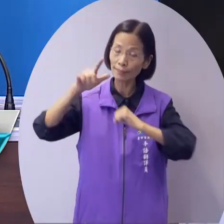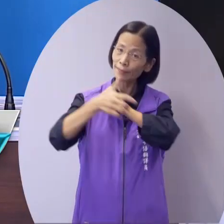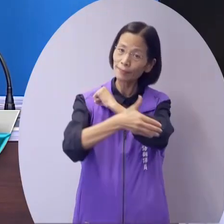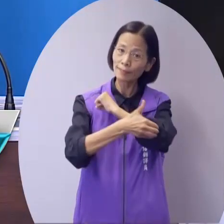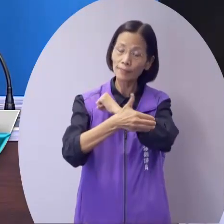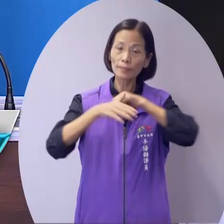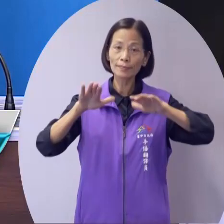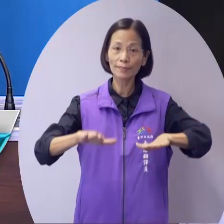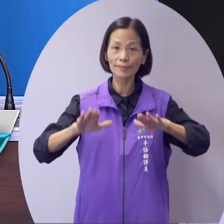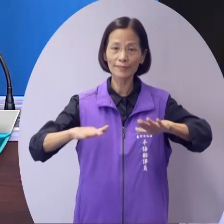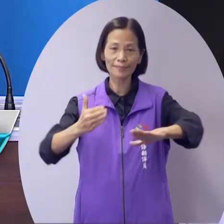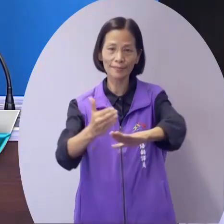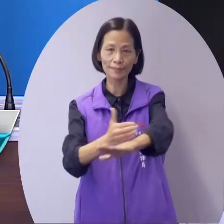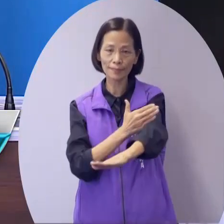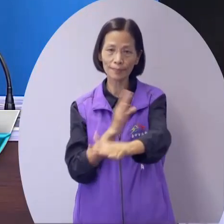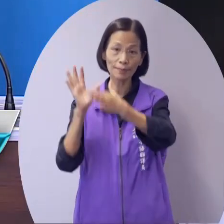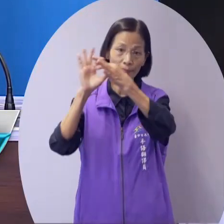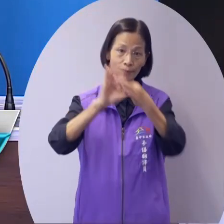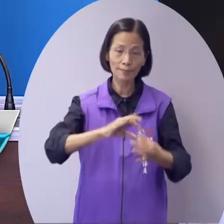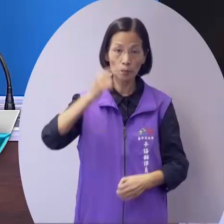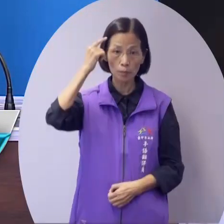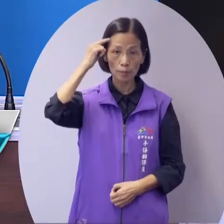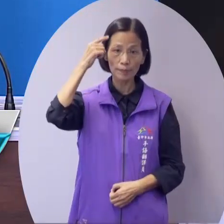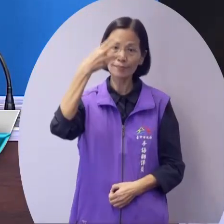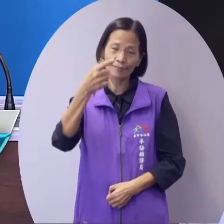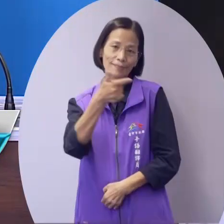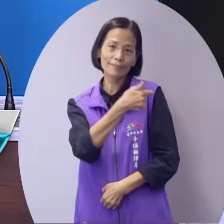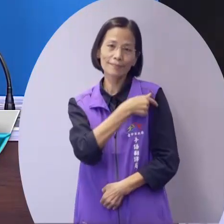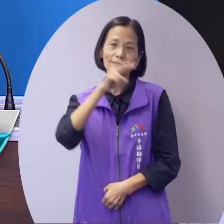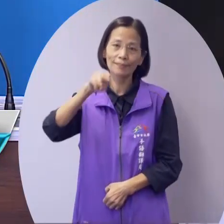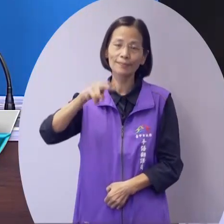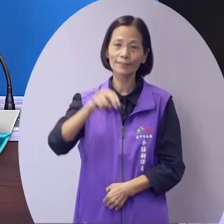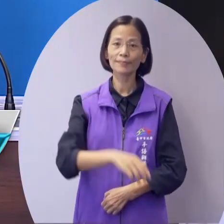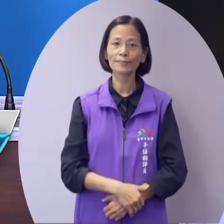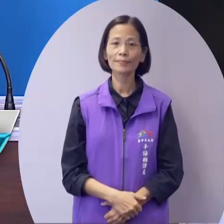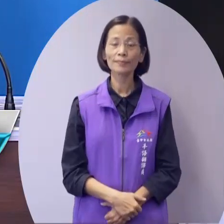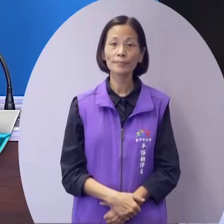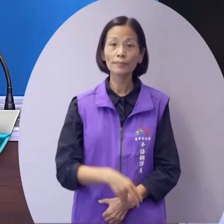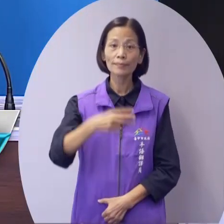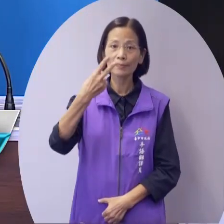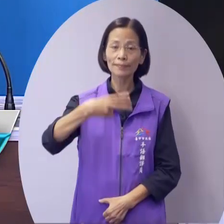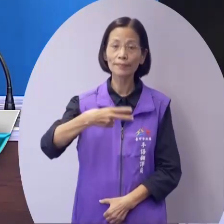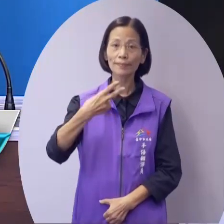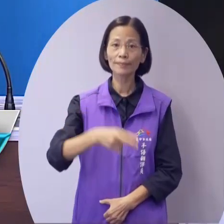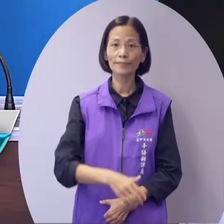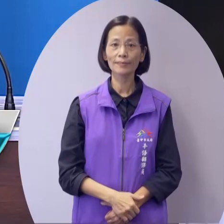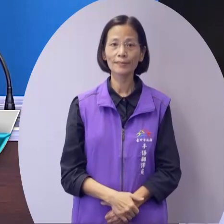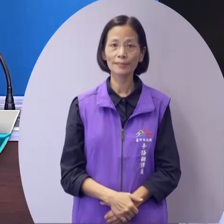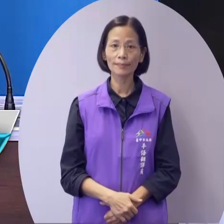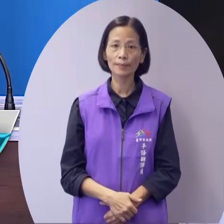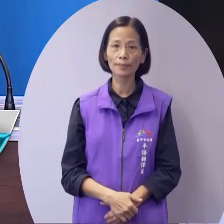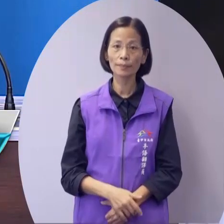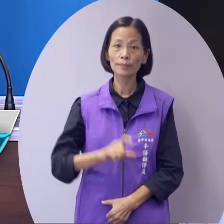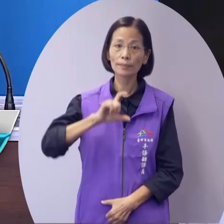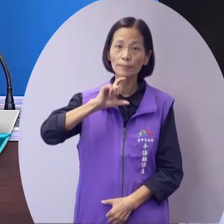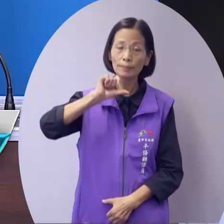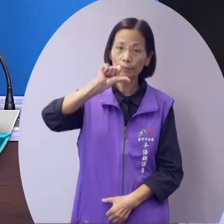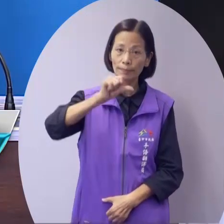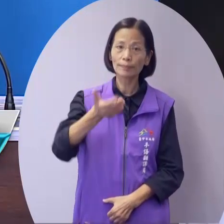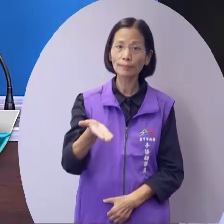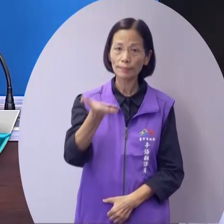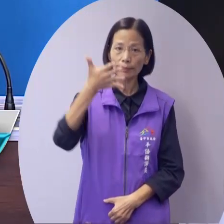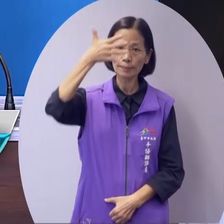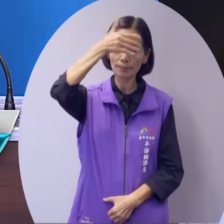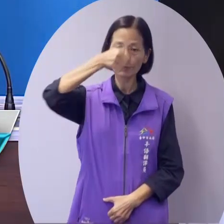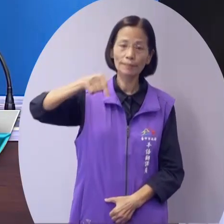工，今天开始也连续三天安排施打。另外还有就是我们65岁这个年